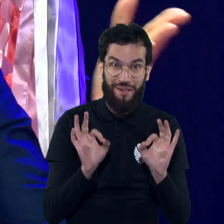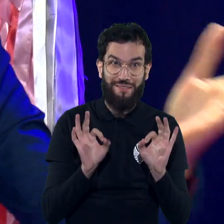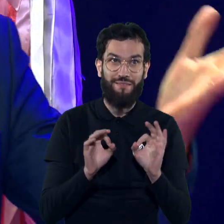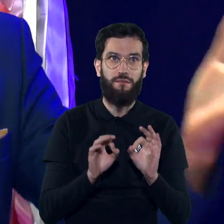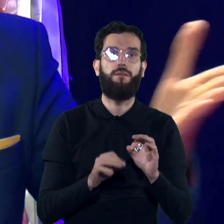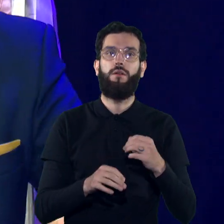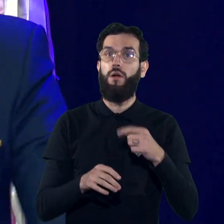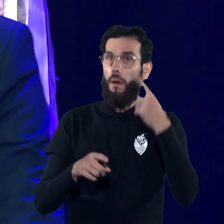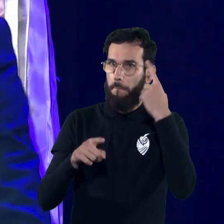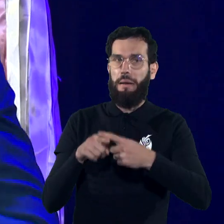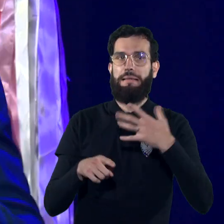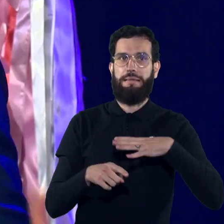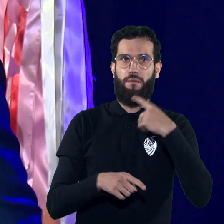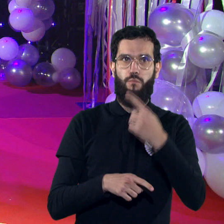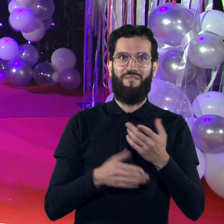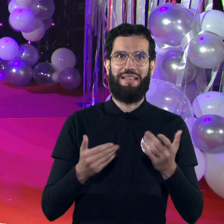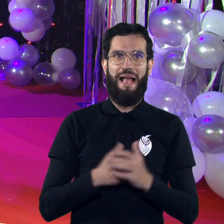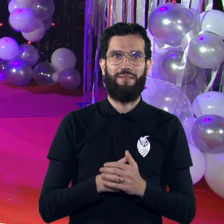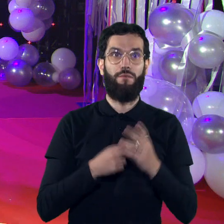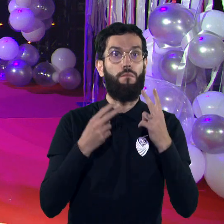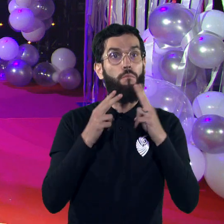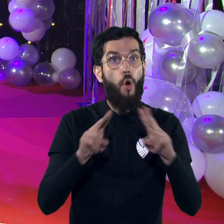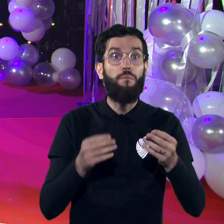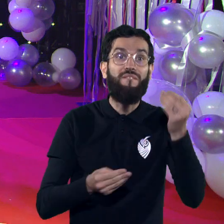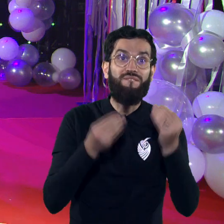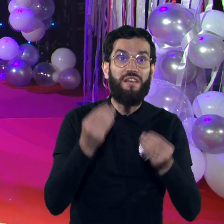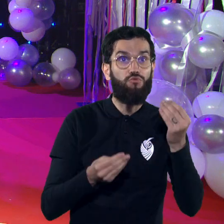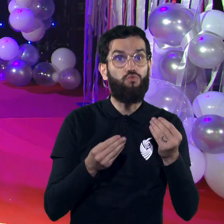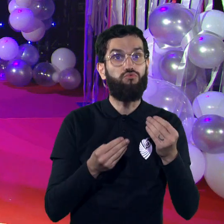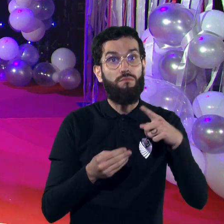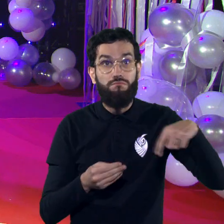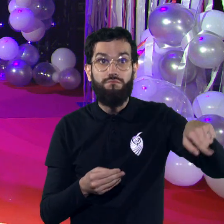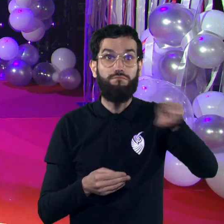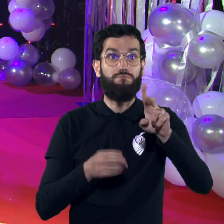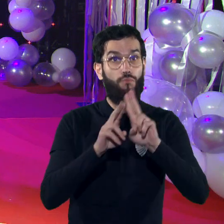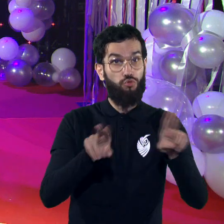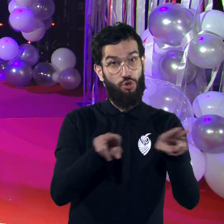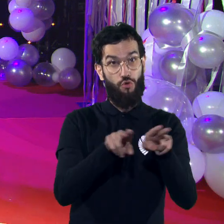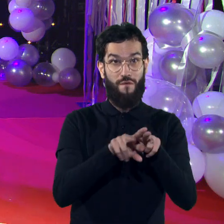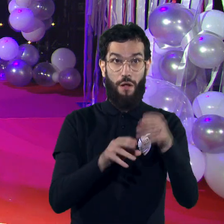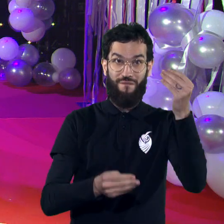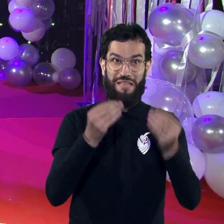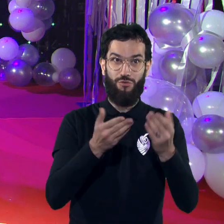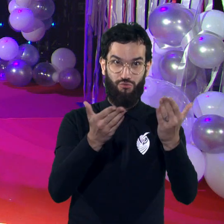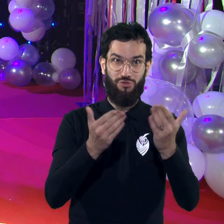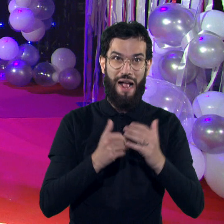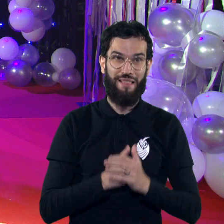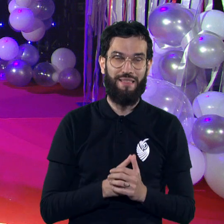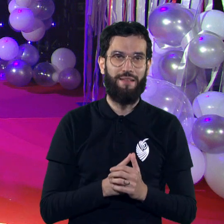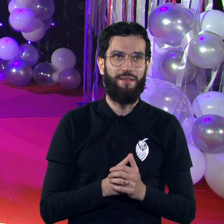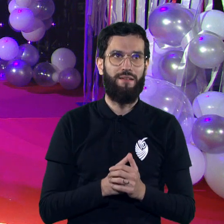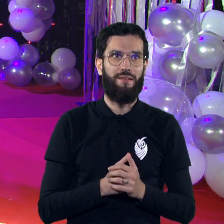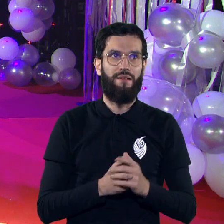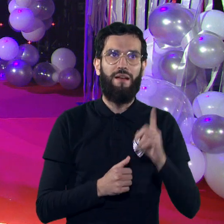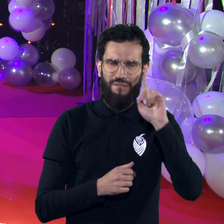myšlienky. Presne to som chcel povedať, že mohli by sme si vyskúšať nejaký trik, ktorý by ste si mohli vlastne vyskúšať aj vy doma. A